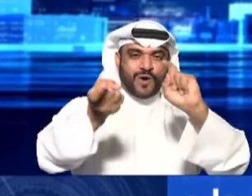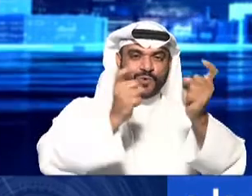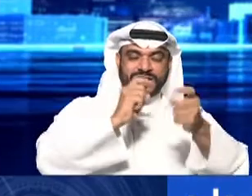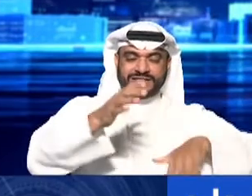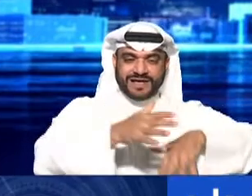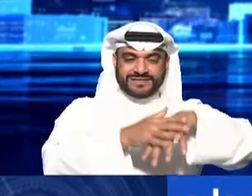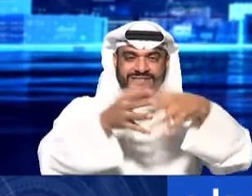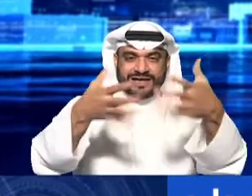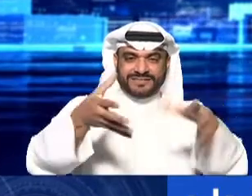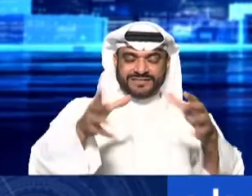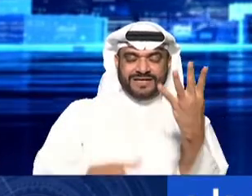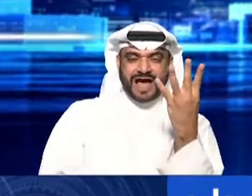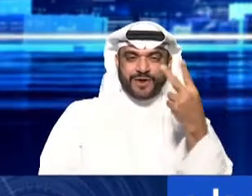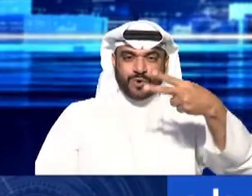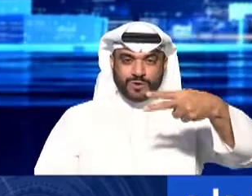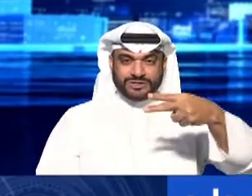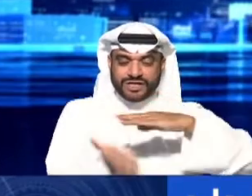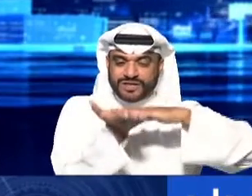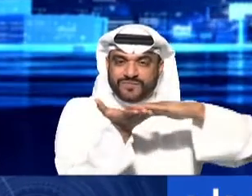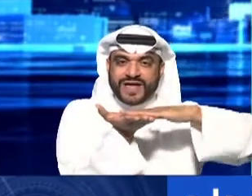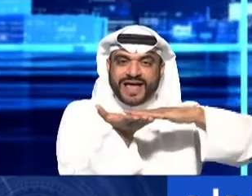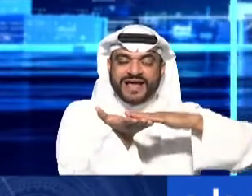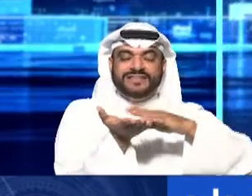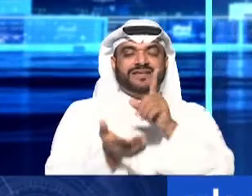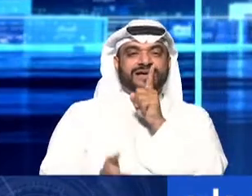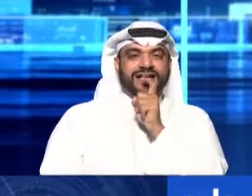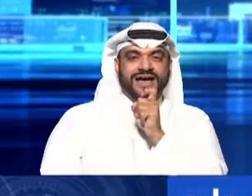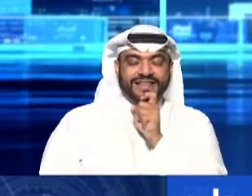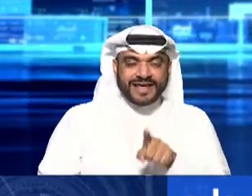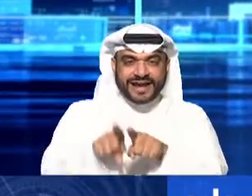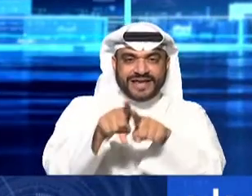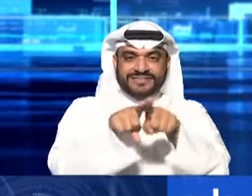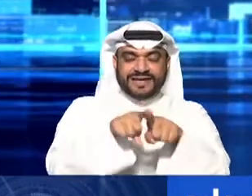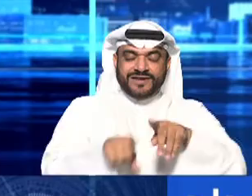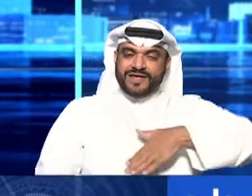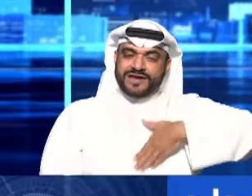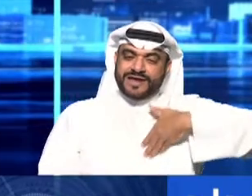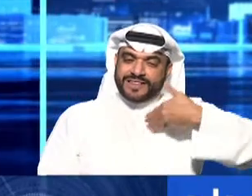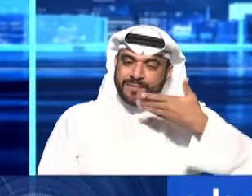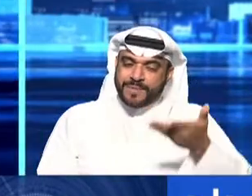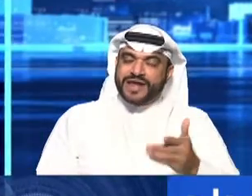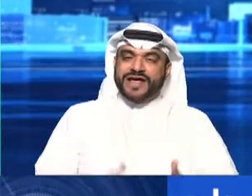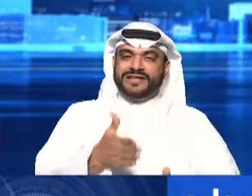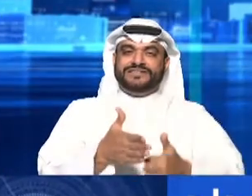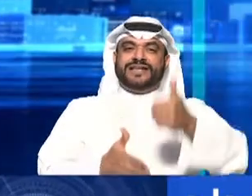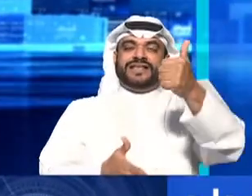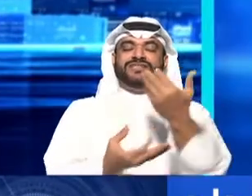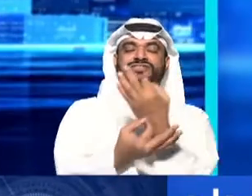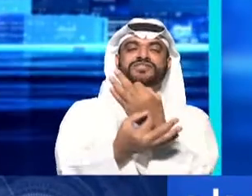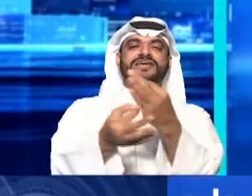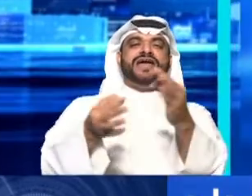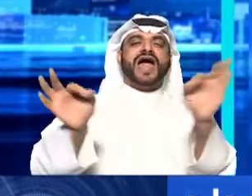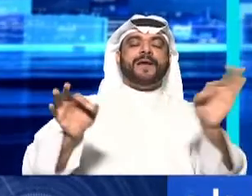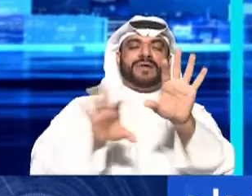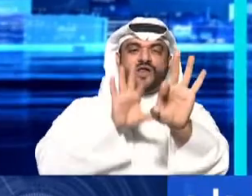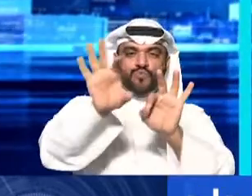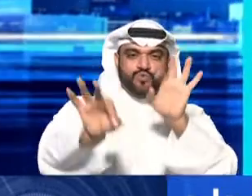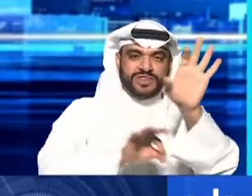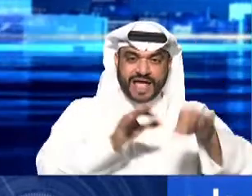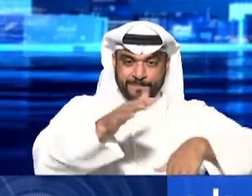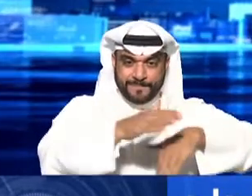24 التي تستضيفها دولة قطر الشقيقة، راجيا سموه كل التوفيق لكافة المنتخبات